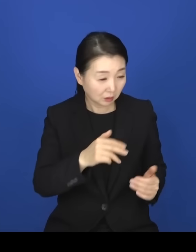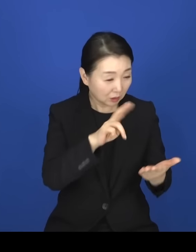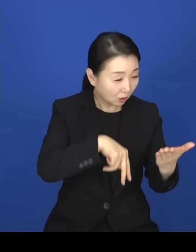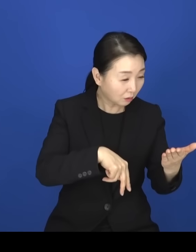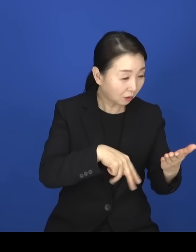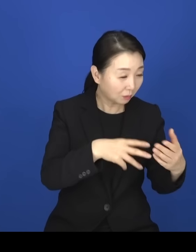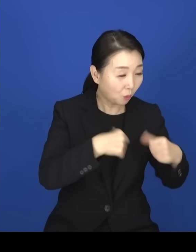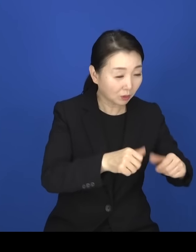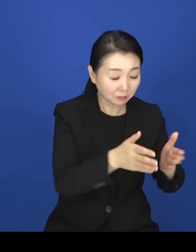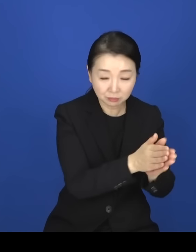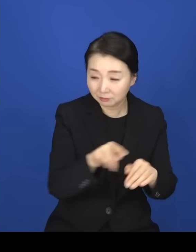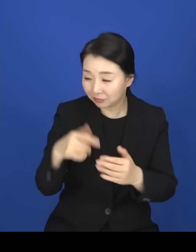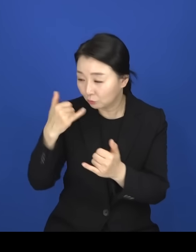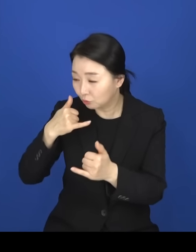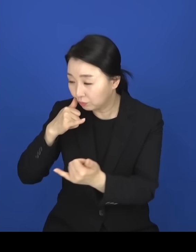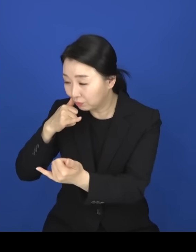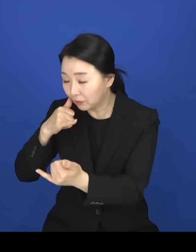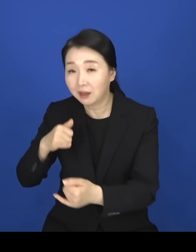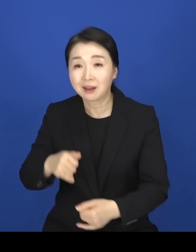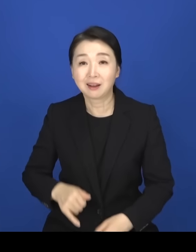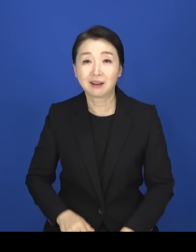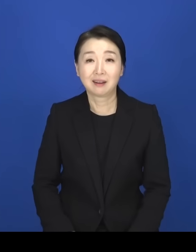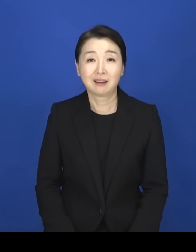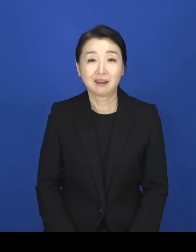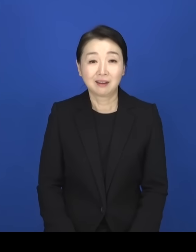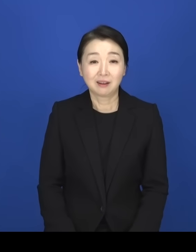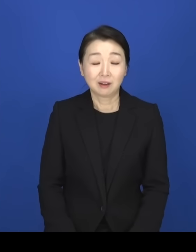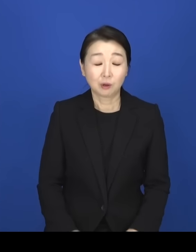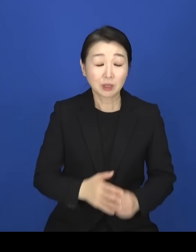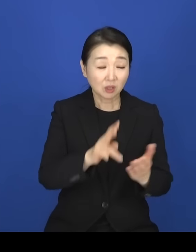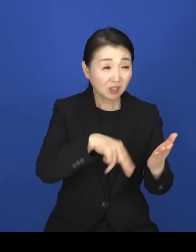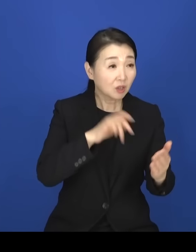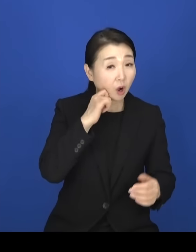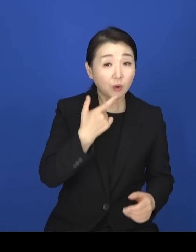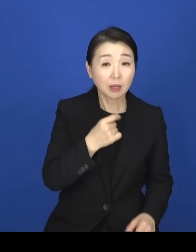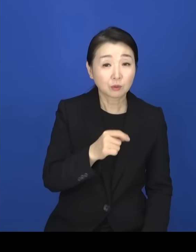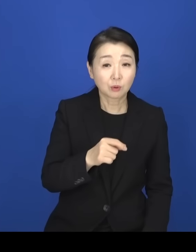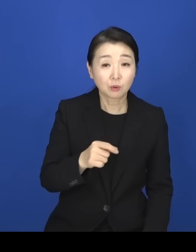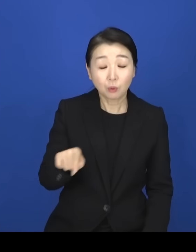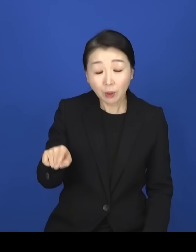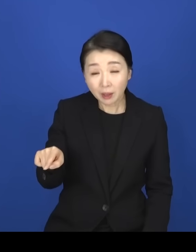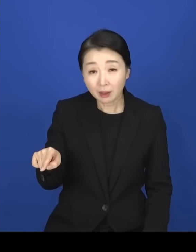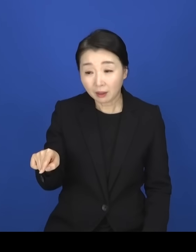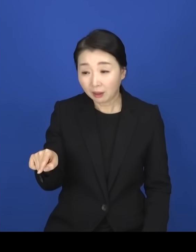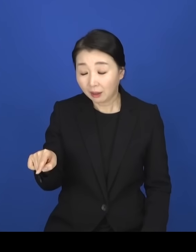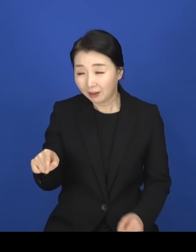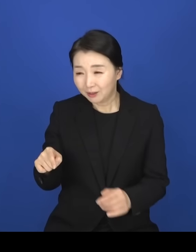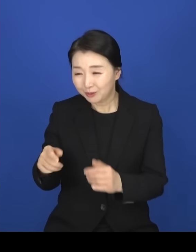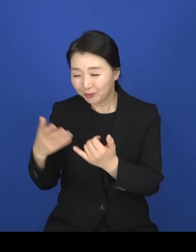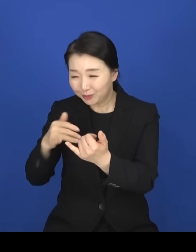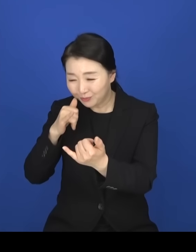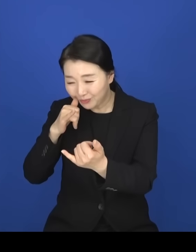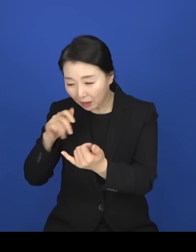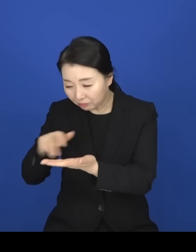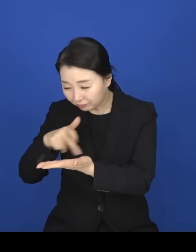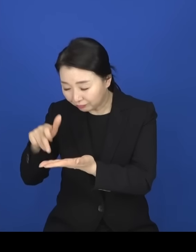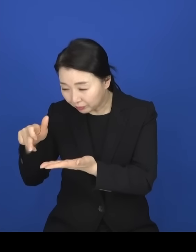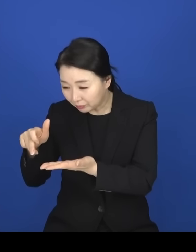그렇죠. 이거에서 일로 넘어가는 것이 제일 힘든 과정인 거죠. 맞아요. 성경을 읽는 것 자체가 어려운 게 아니라 여기서 일로